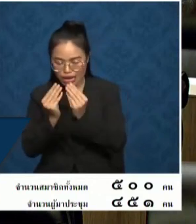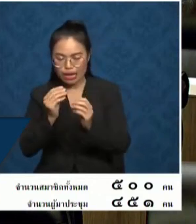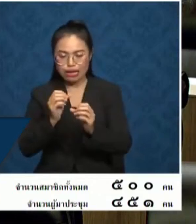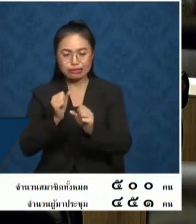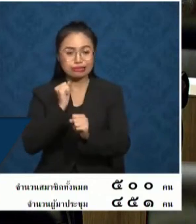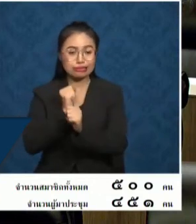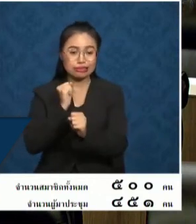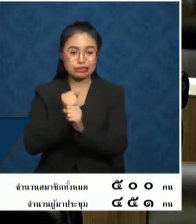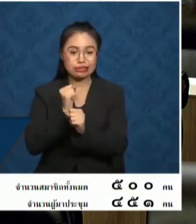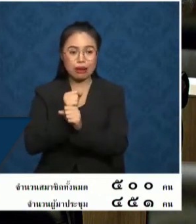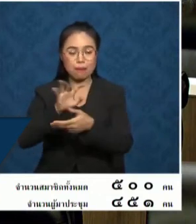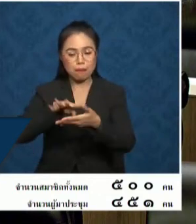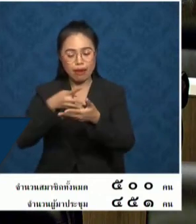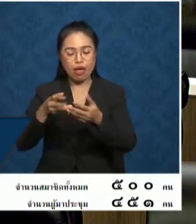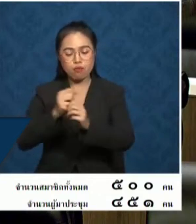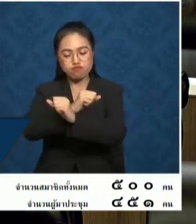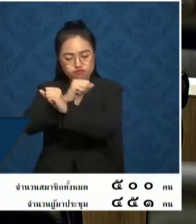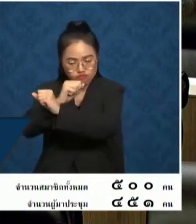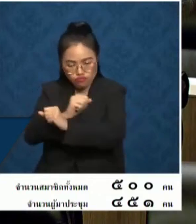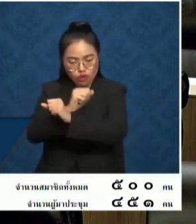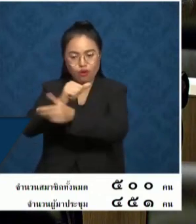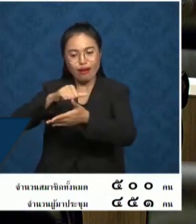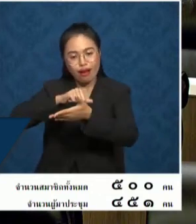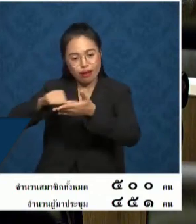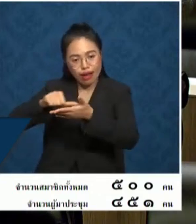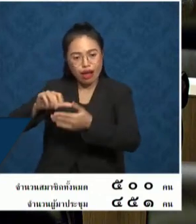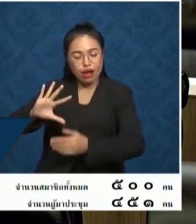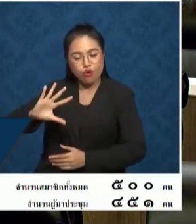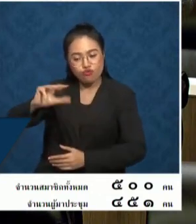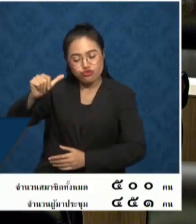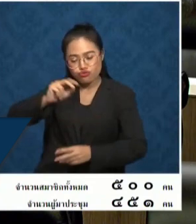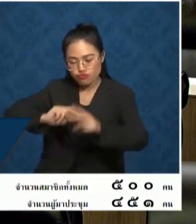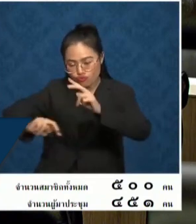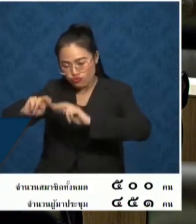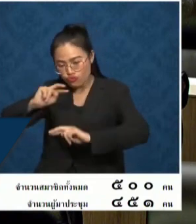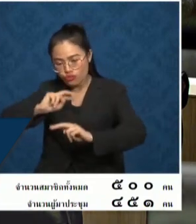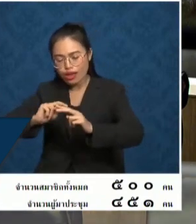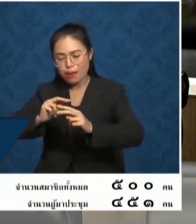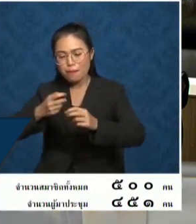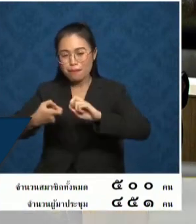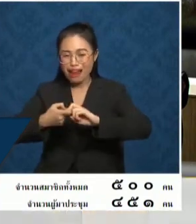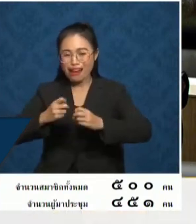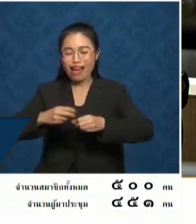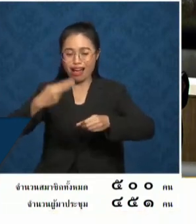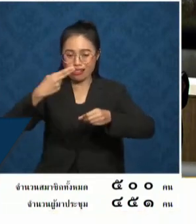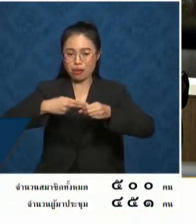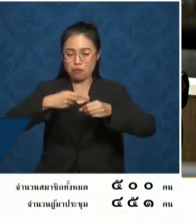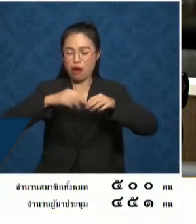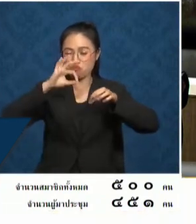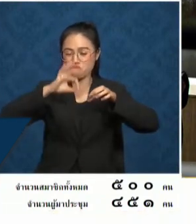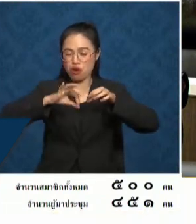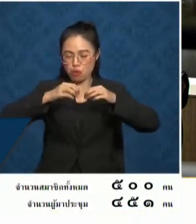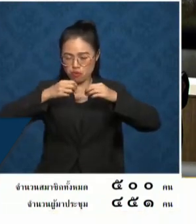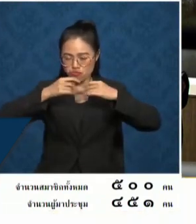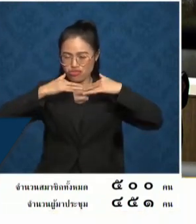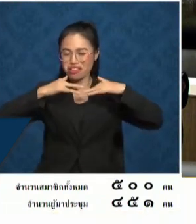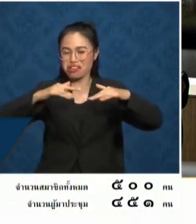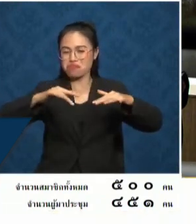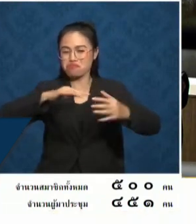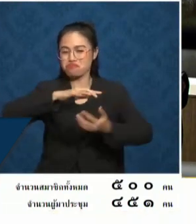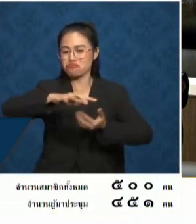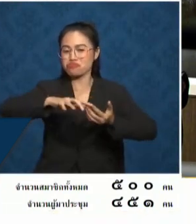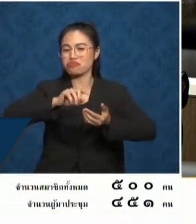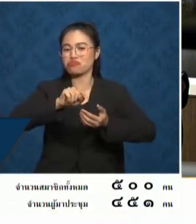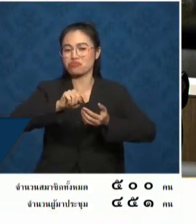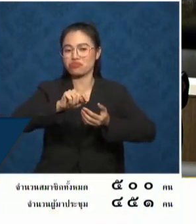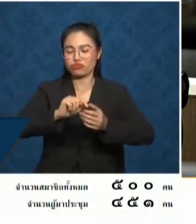ทำมาตรการการป้องกันแก้ไขฟื้นฟูและเยียวยาน้ำมันรั่วไหลทางทะเลท่านประธานครับจาก